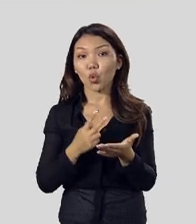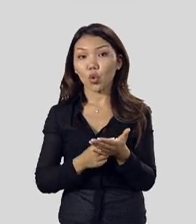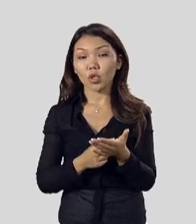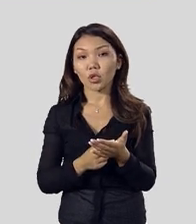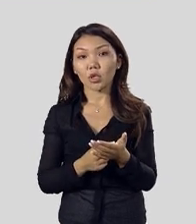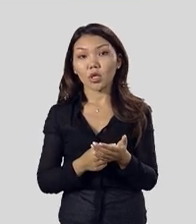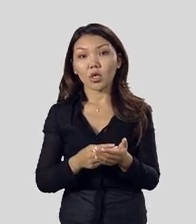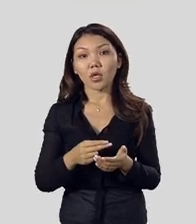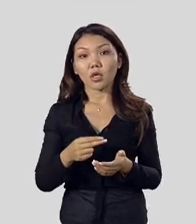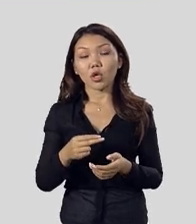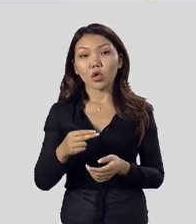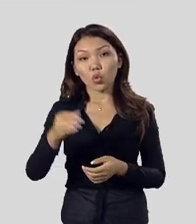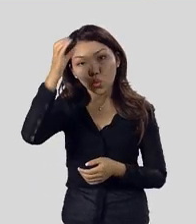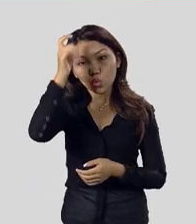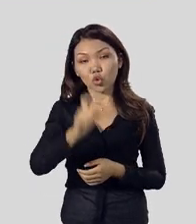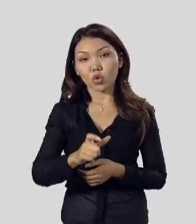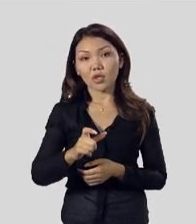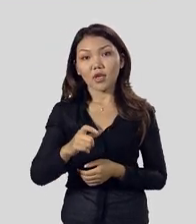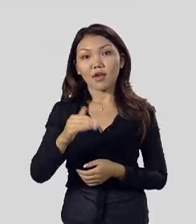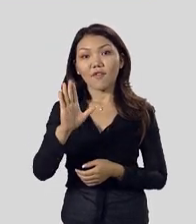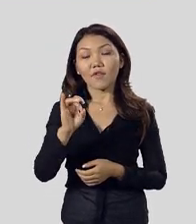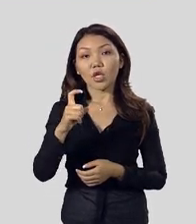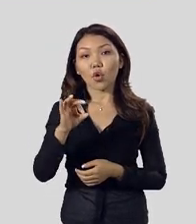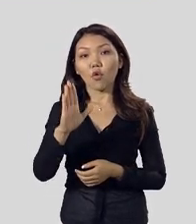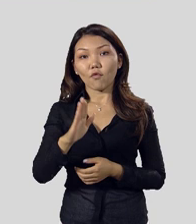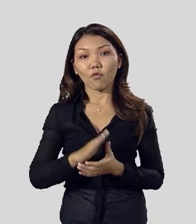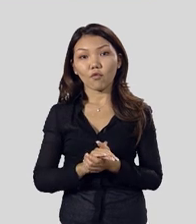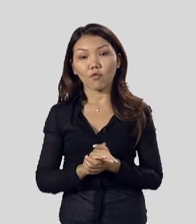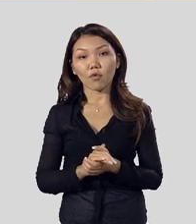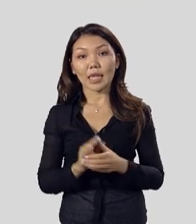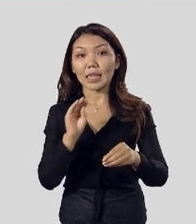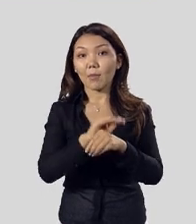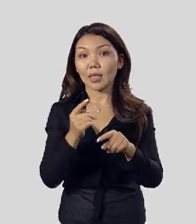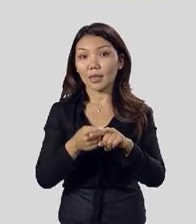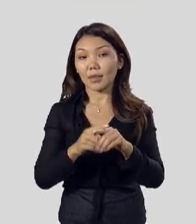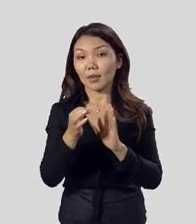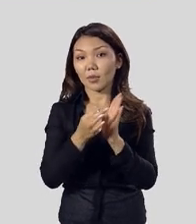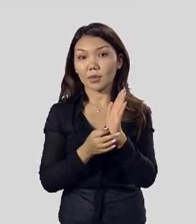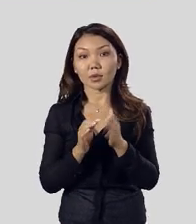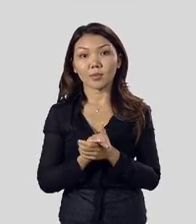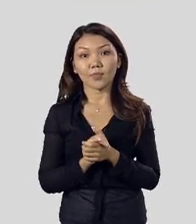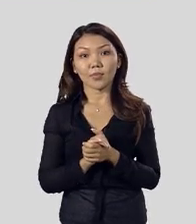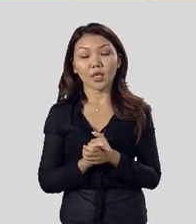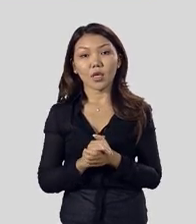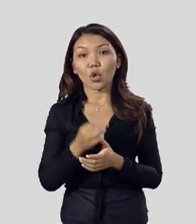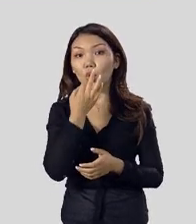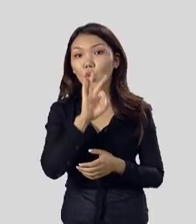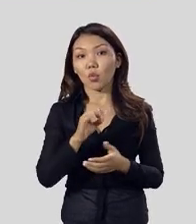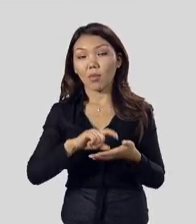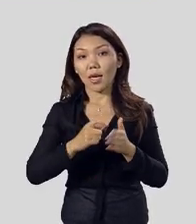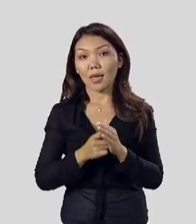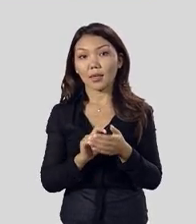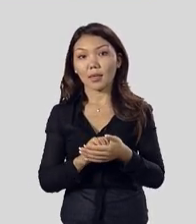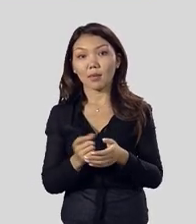рудольф вирхов дополняя ее следующем постулатом всякое клетка происходит из другой клетке